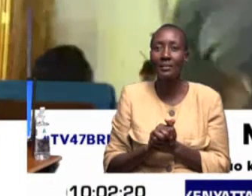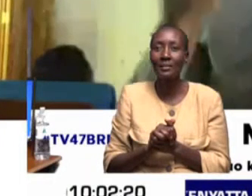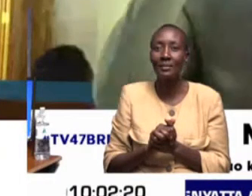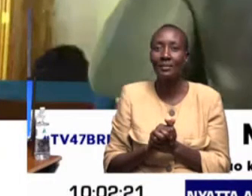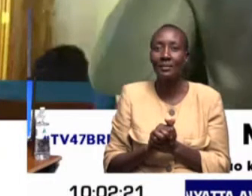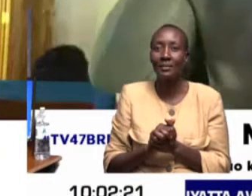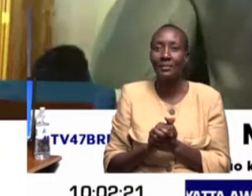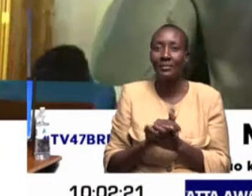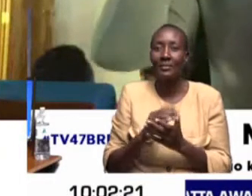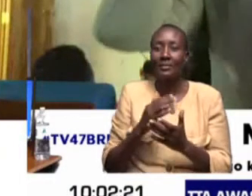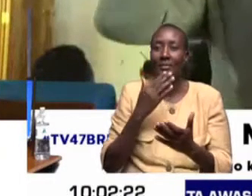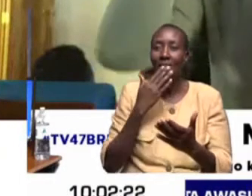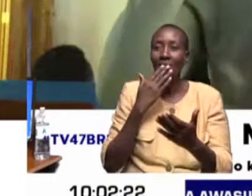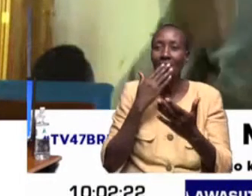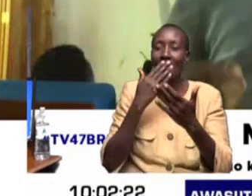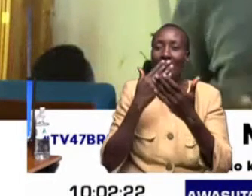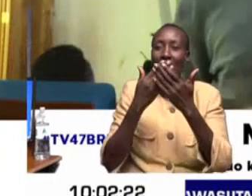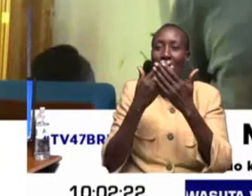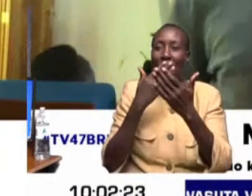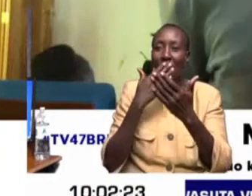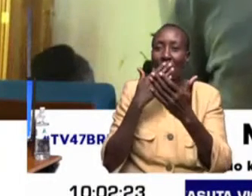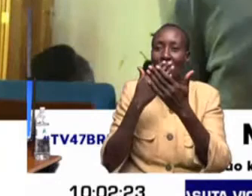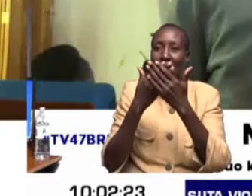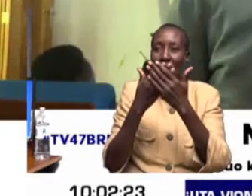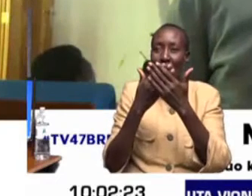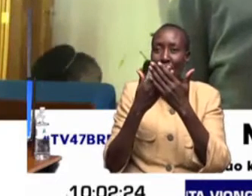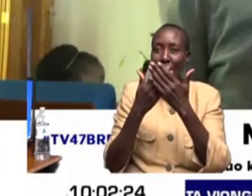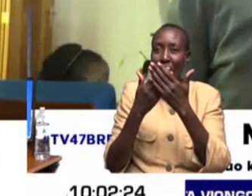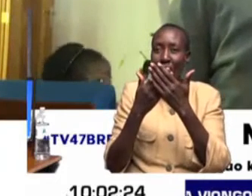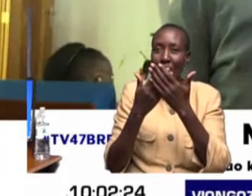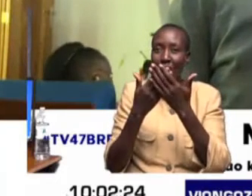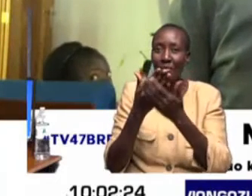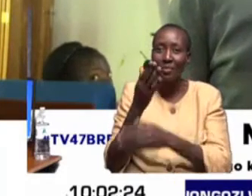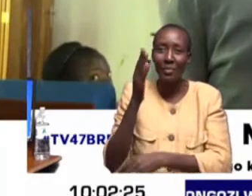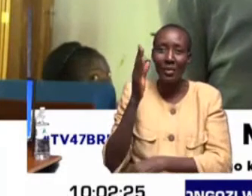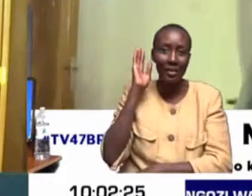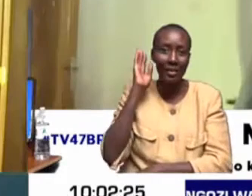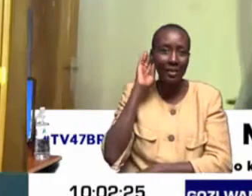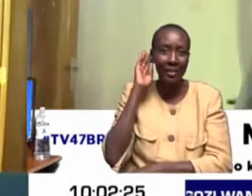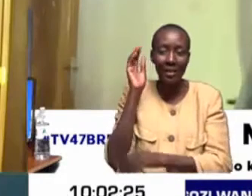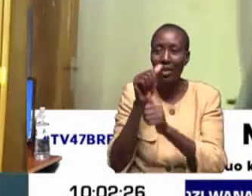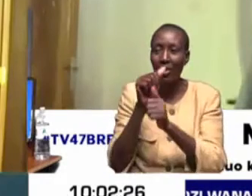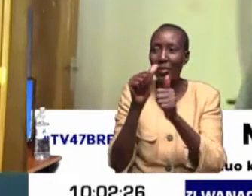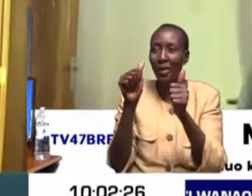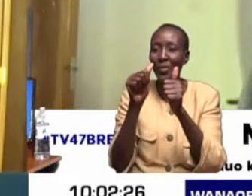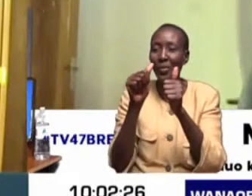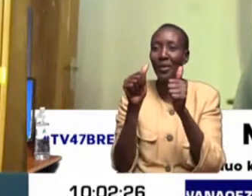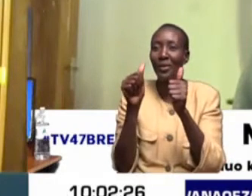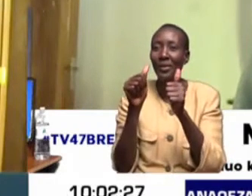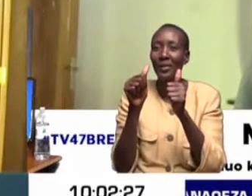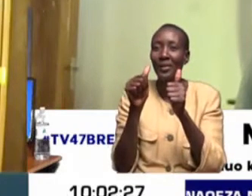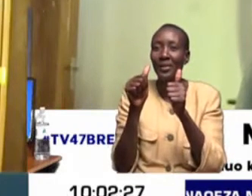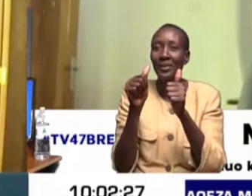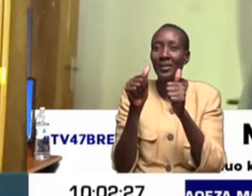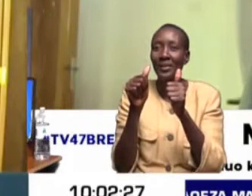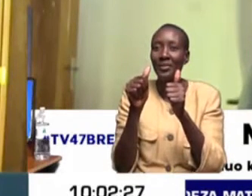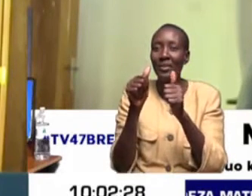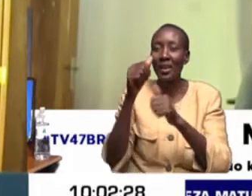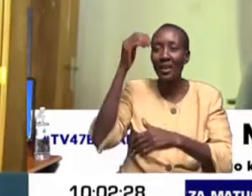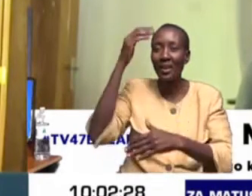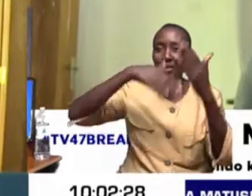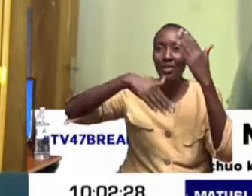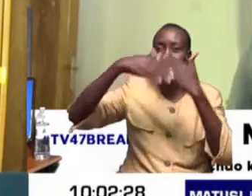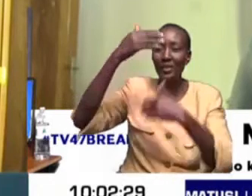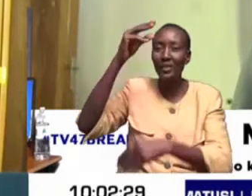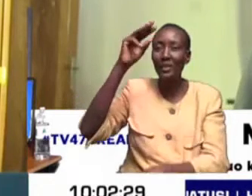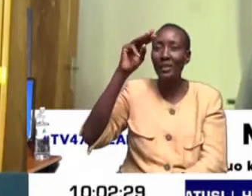Na masante sana mwenzangu Clifford Dumbe kutoka upande wa pili na kupata kwa njia shwari. Tuko katika chuo kikuu cha MKU